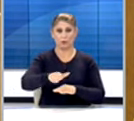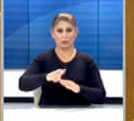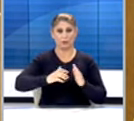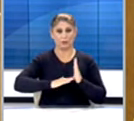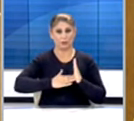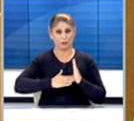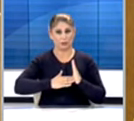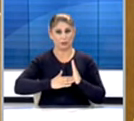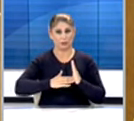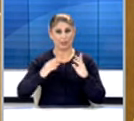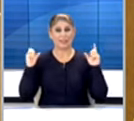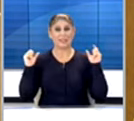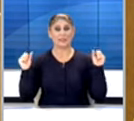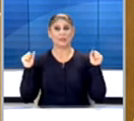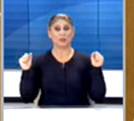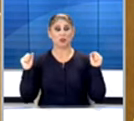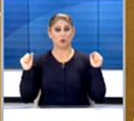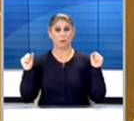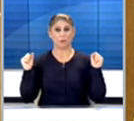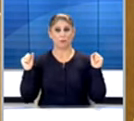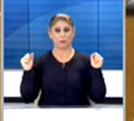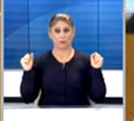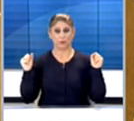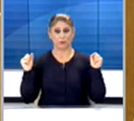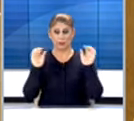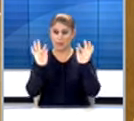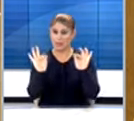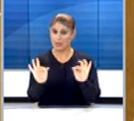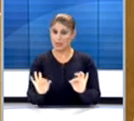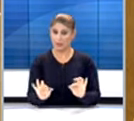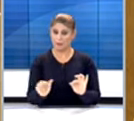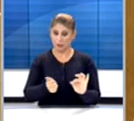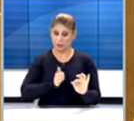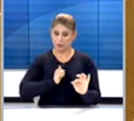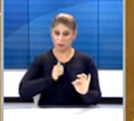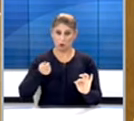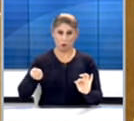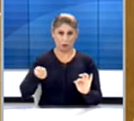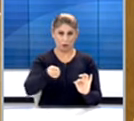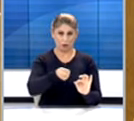υπηρεσίες υγειονομικής περίθαλψης, ρύθμιση του ιδιωτικού χρέους.